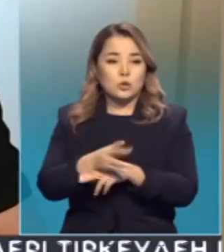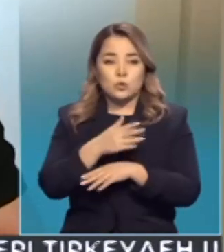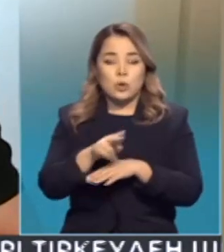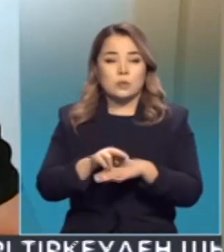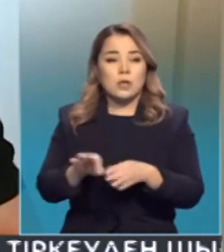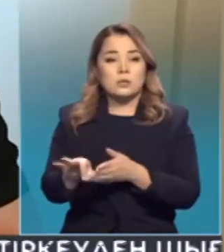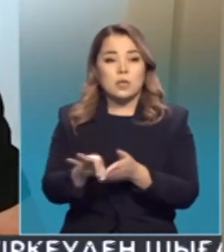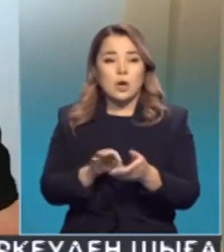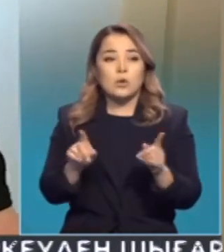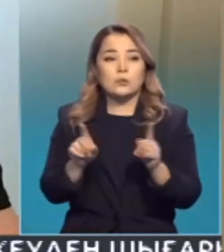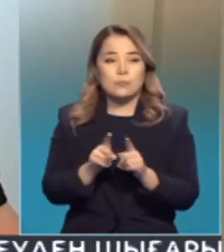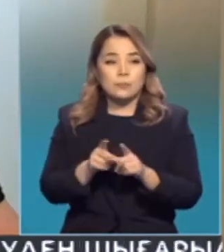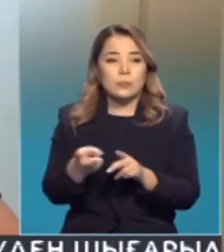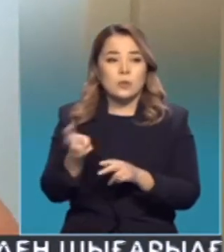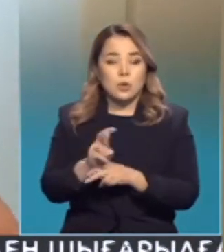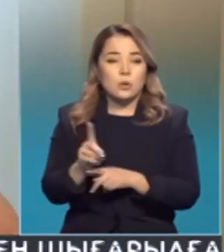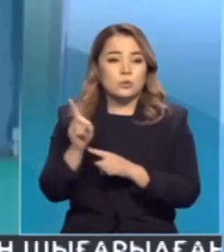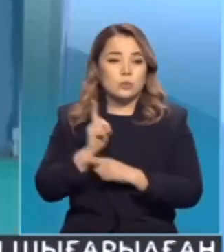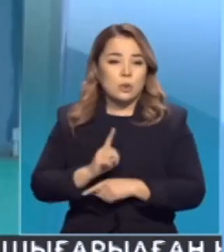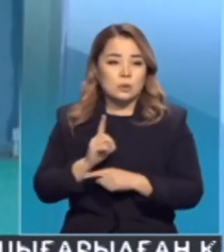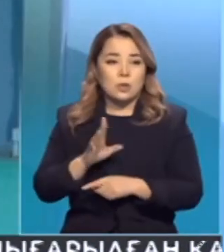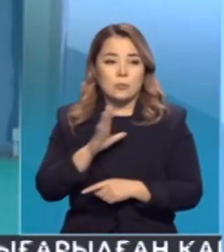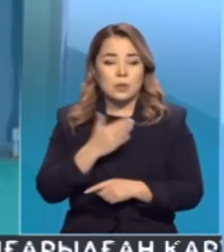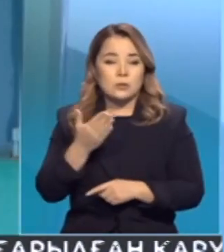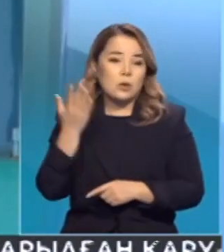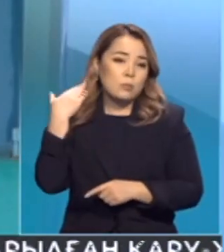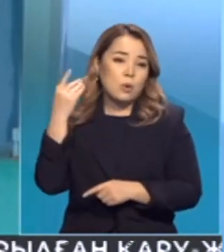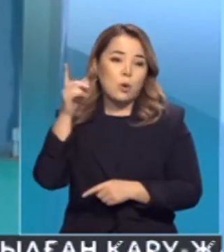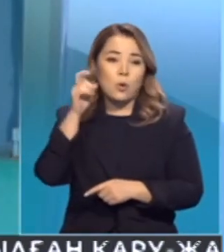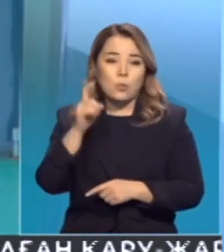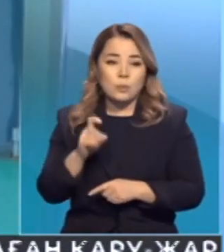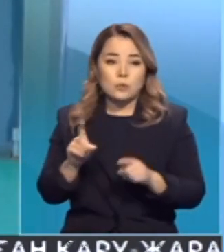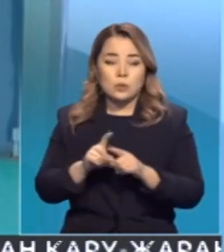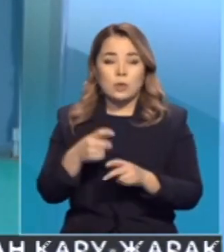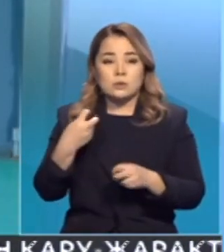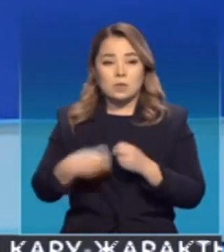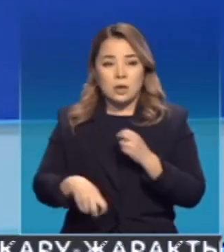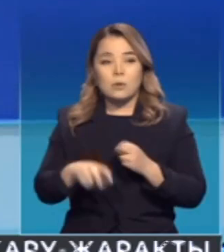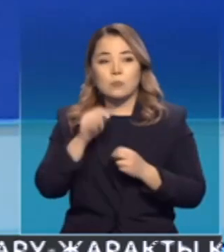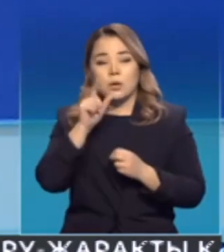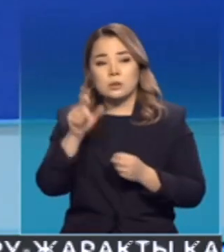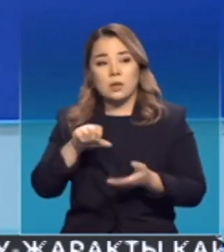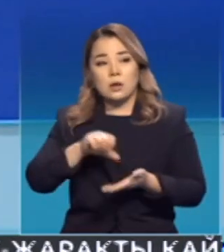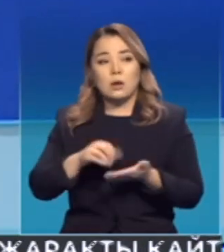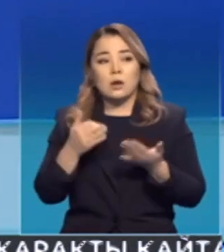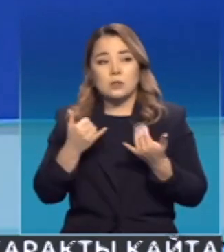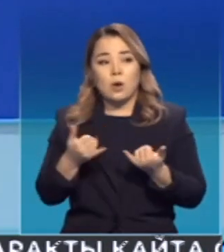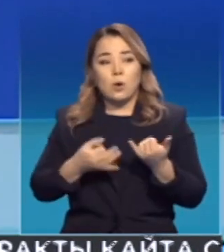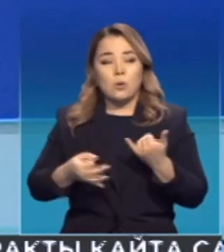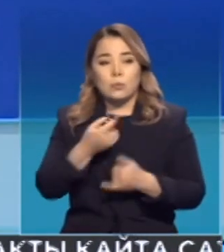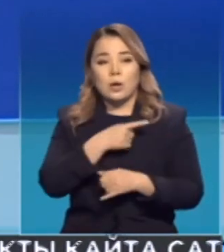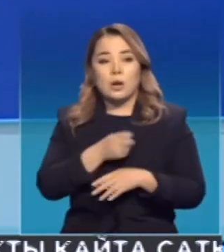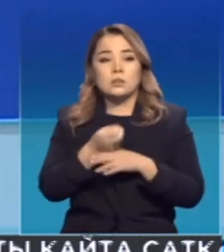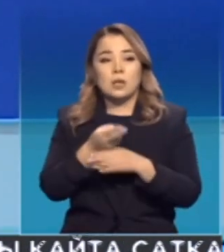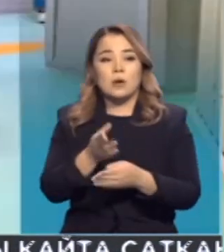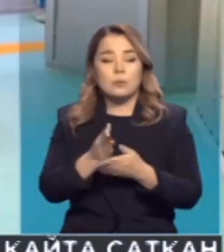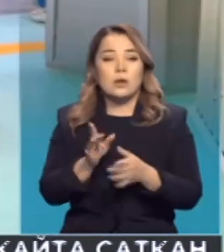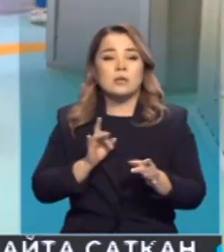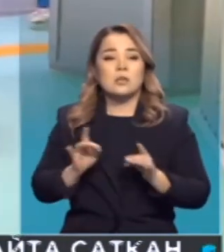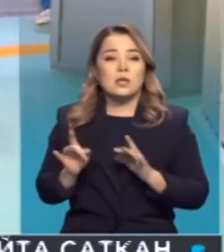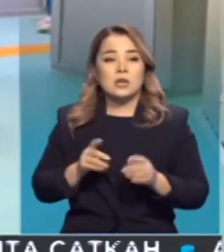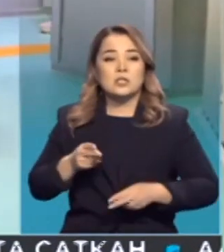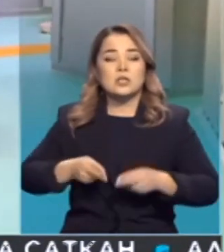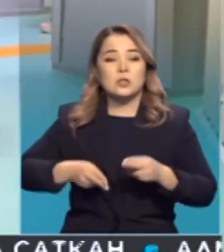жәрдем полиция қызметкерлерінің келуін ұзақ күтті. Мойын омыртқасы сынып, жұлыны зақымданған ер адам қазір облыстық аурухананың